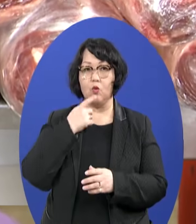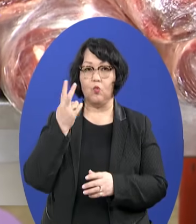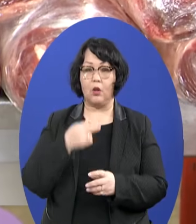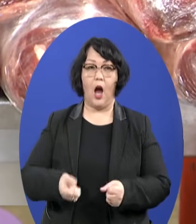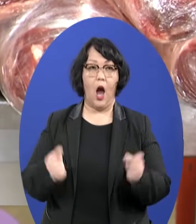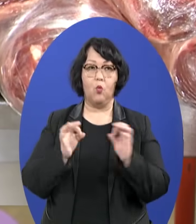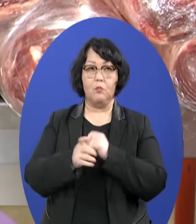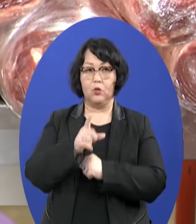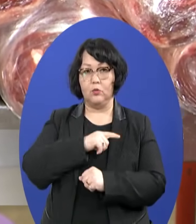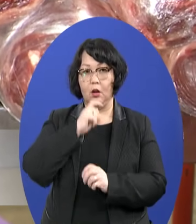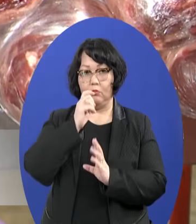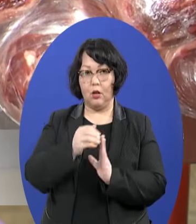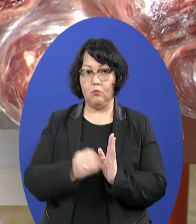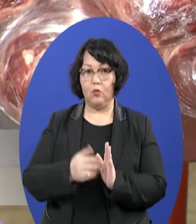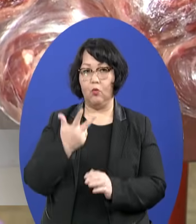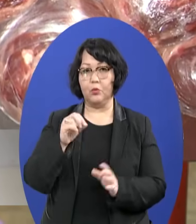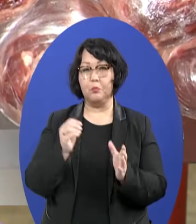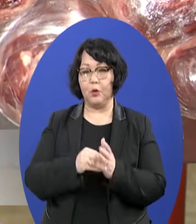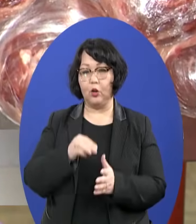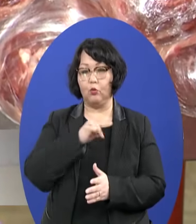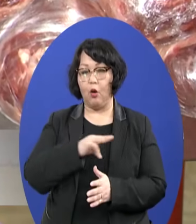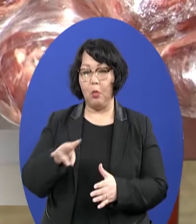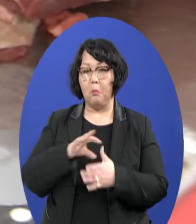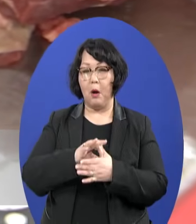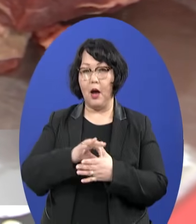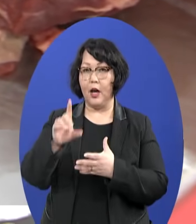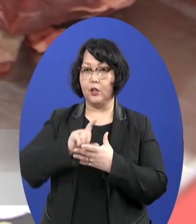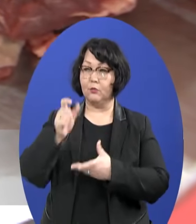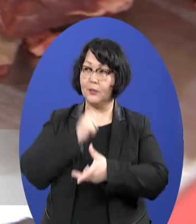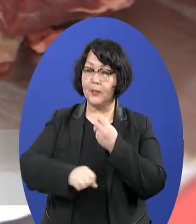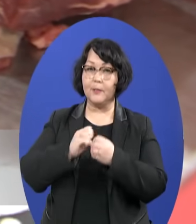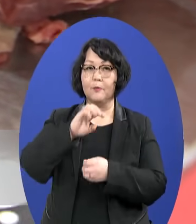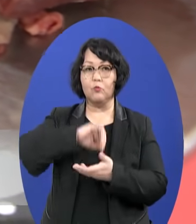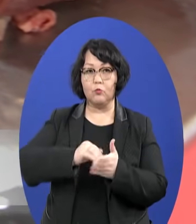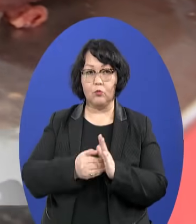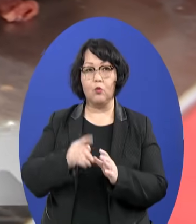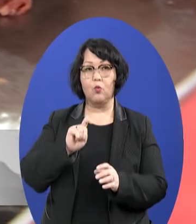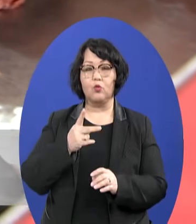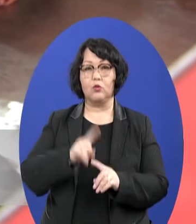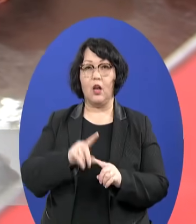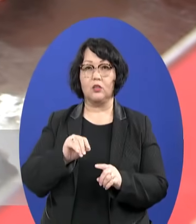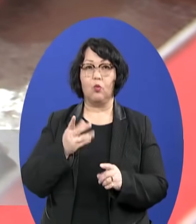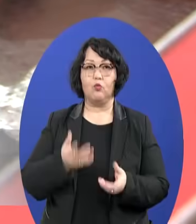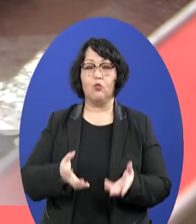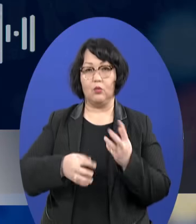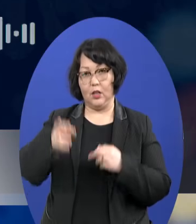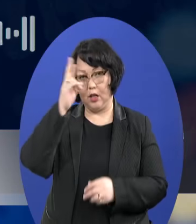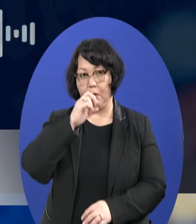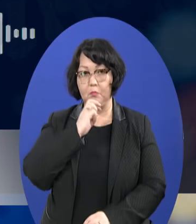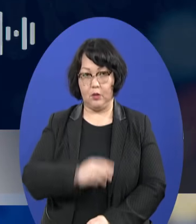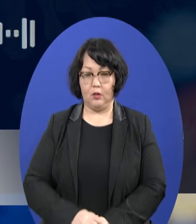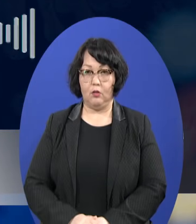хүмүүс тайлбарллаа. Энэ жилийн хувьд 30 орчим мянган тонн мах экспортлох төлөвлөгөө бий гэдгийг хүнсөдөө аж ахуй хөнгүүлдэрийн яамнаас хэлсэн юм а.